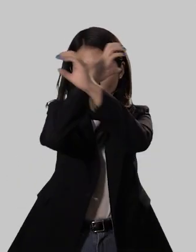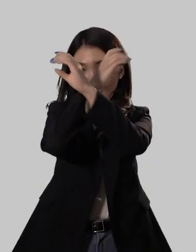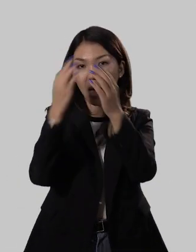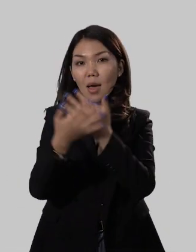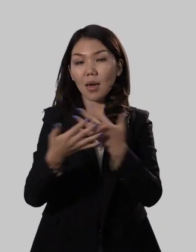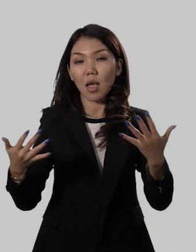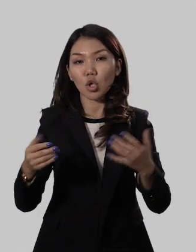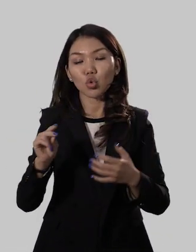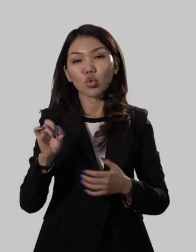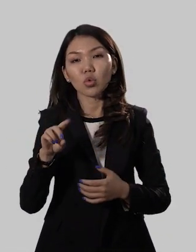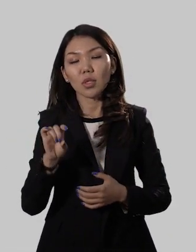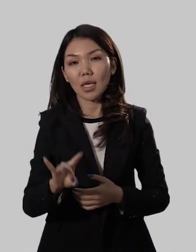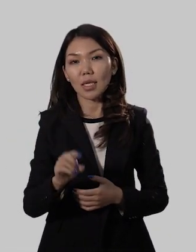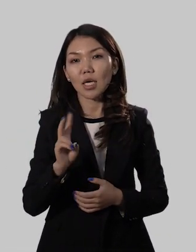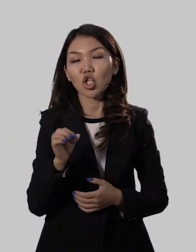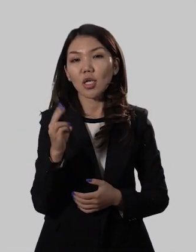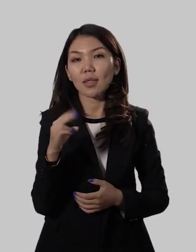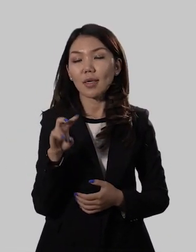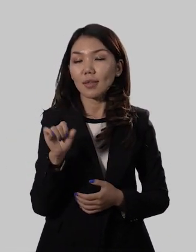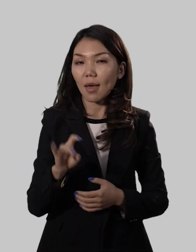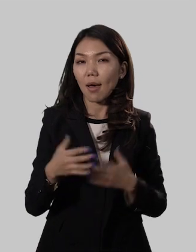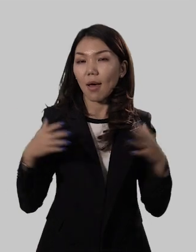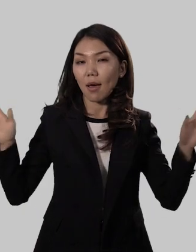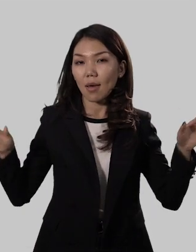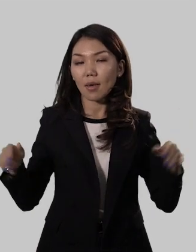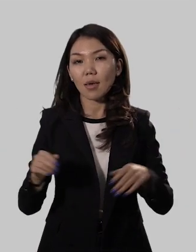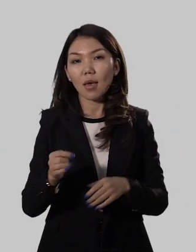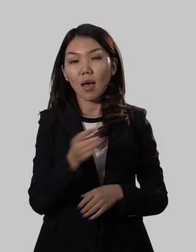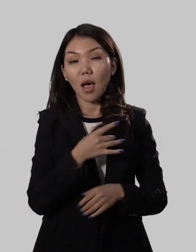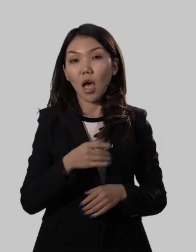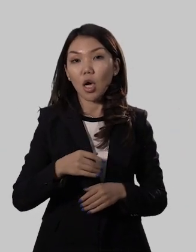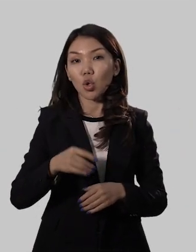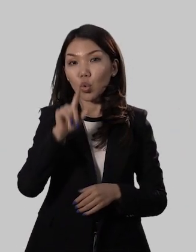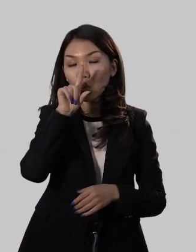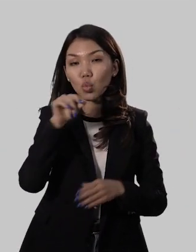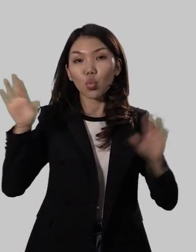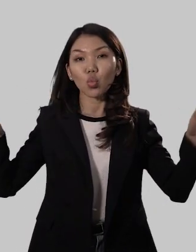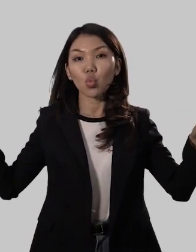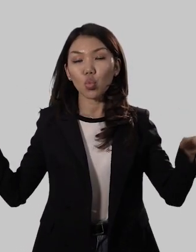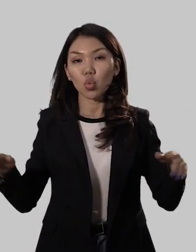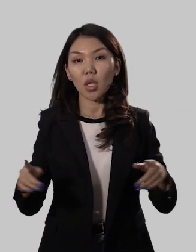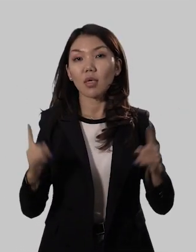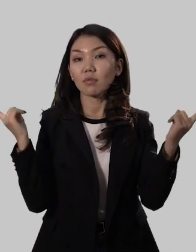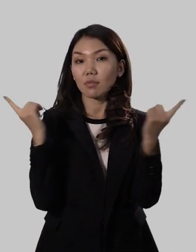марал, чулдуктар, кашкалдактар, аккуулар кездешет.